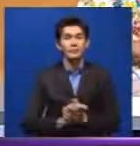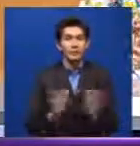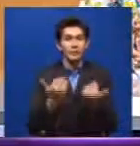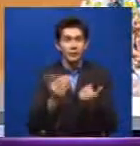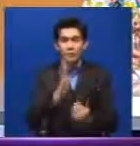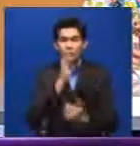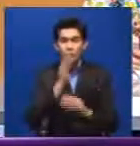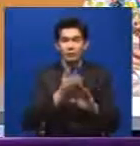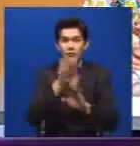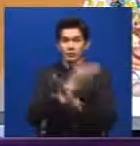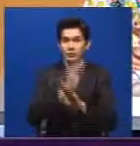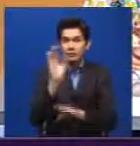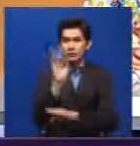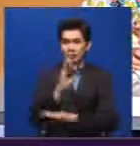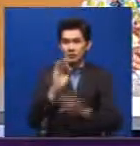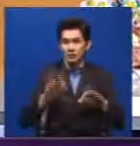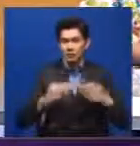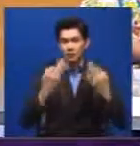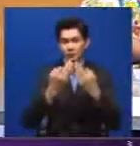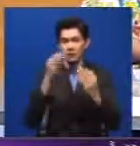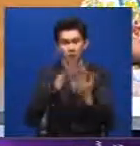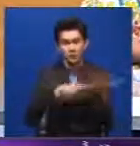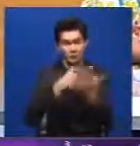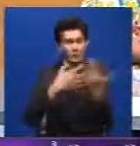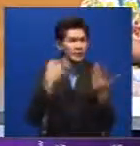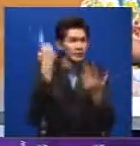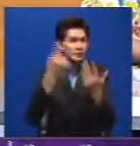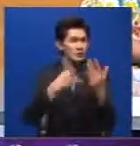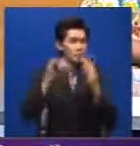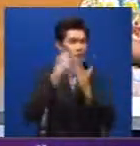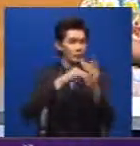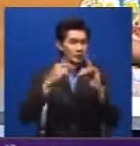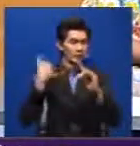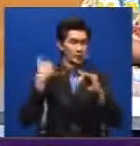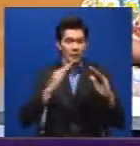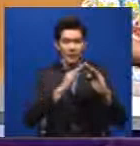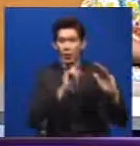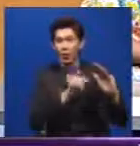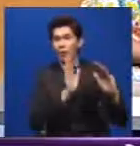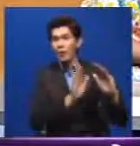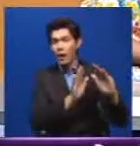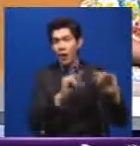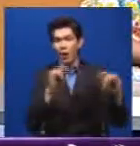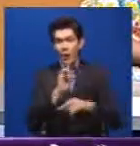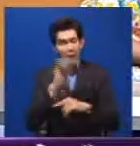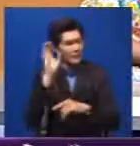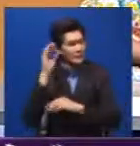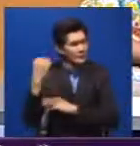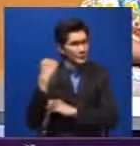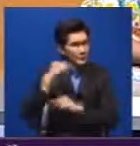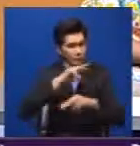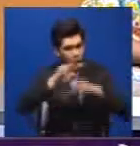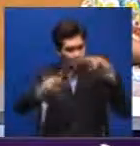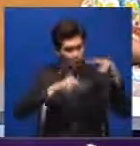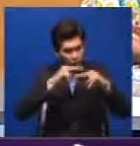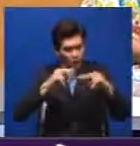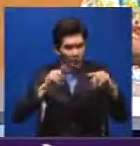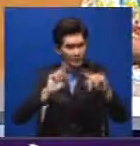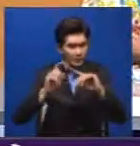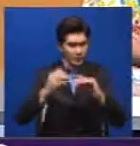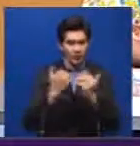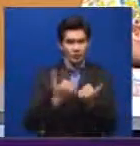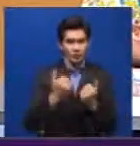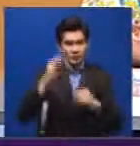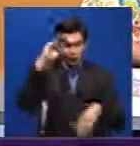อย่างที่เรียนคุณผู้ชมไปก่อนหน้านี้นะคะบางครอบครัวอาจจะวางแผนท่องเที่ยวต่างจังหวัดแล้วก็ต้องทิ้งบ้านไปนะคะในส่วนของความมั่นใจในการรักษาความปลอดภัยเอง